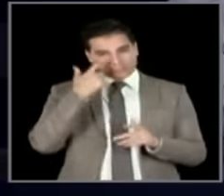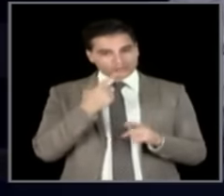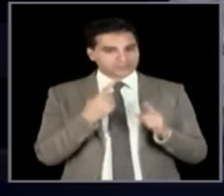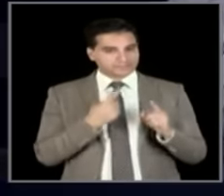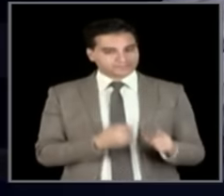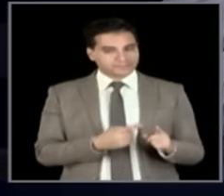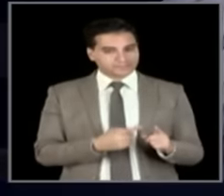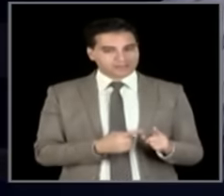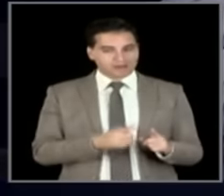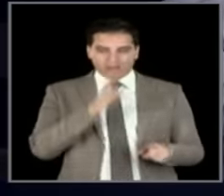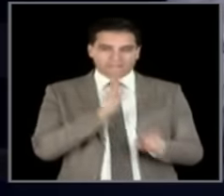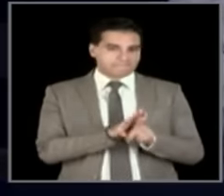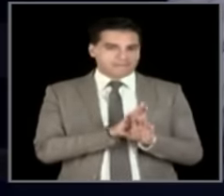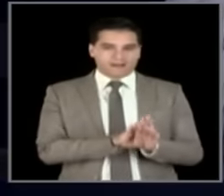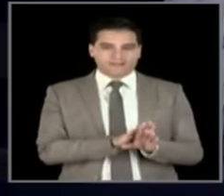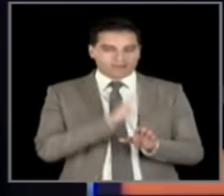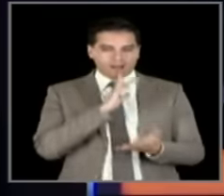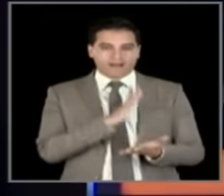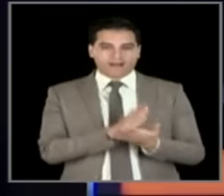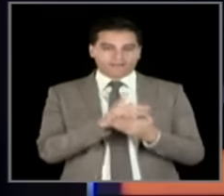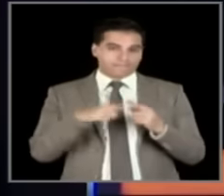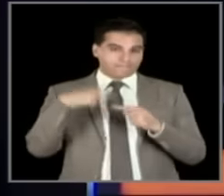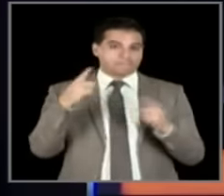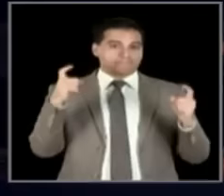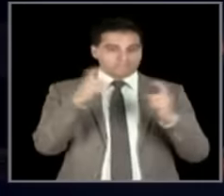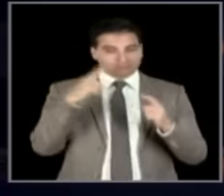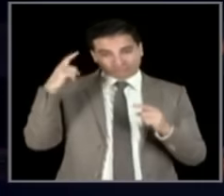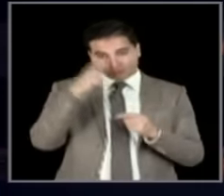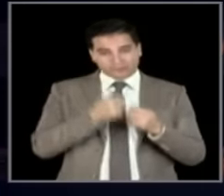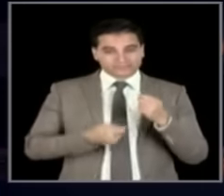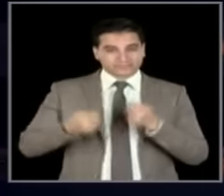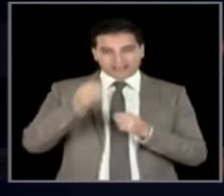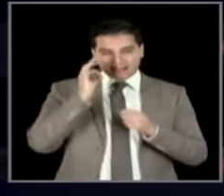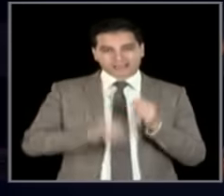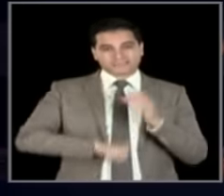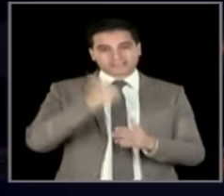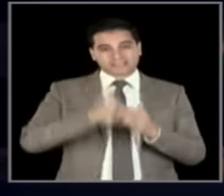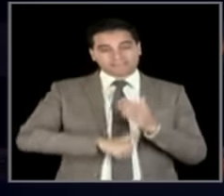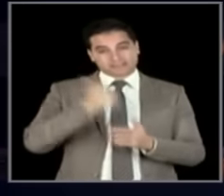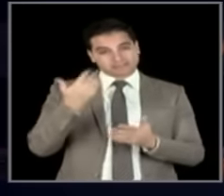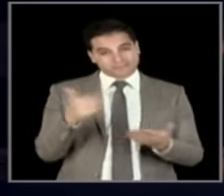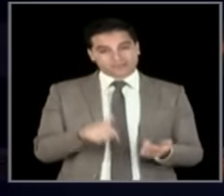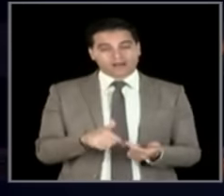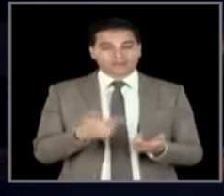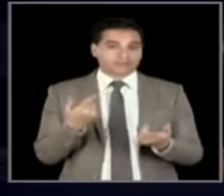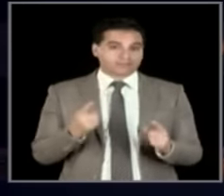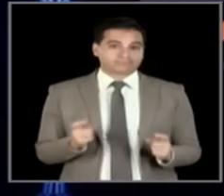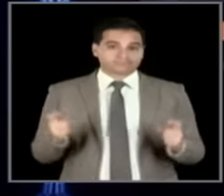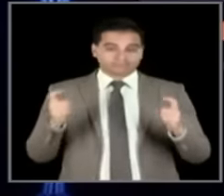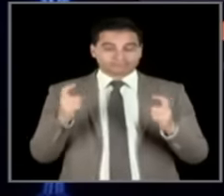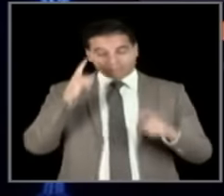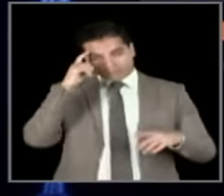شمس، كان الله في عونكم. الماتشات اللي جاية بقت ماتشات كاس. النهاردة دخلتوا